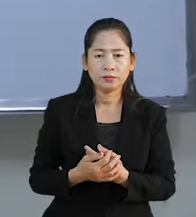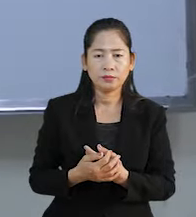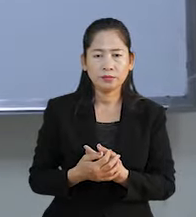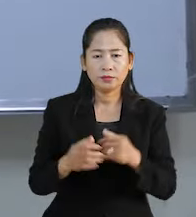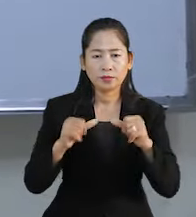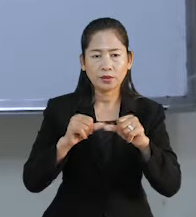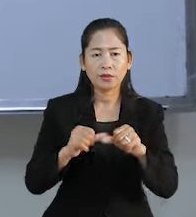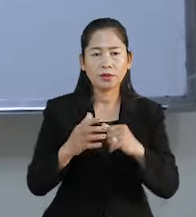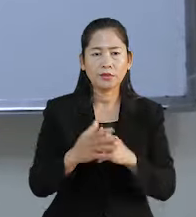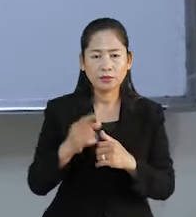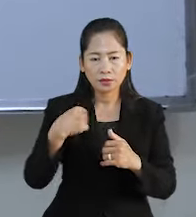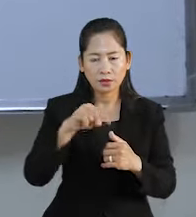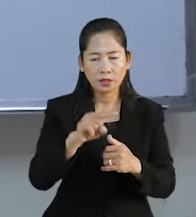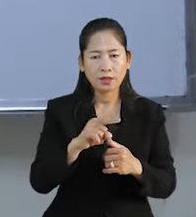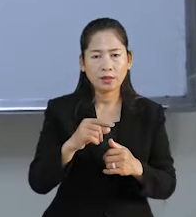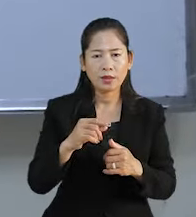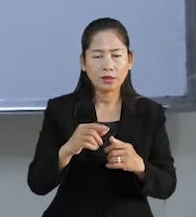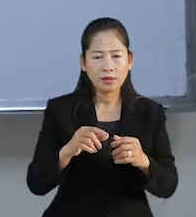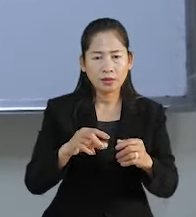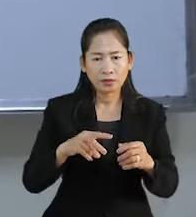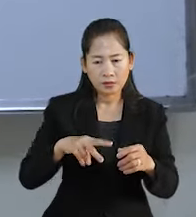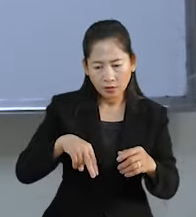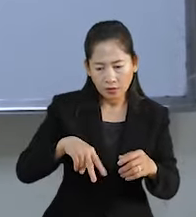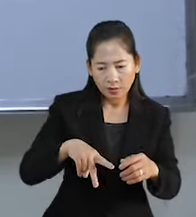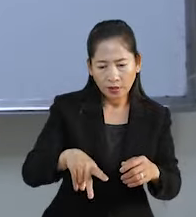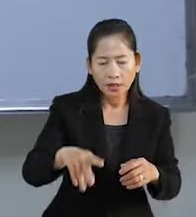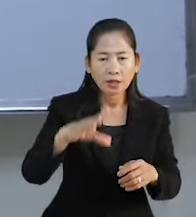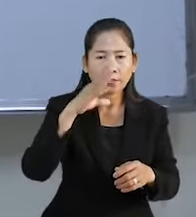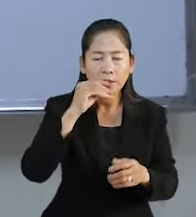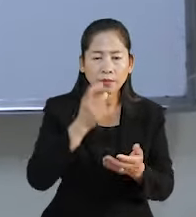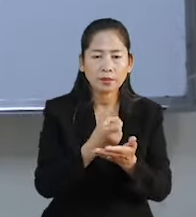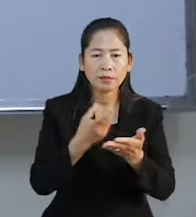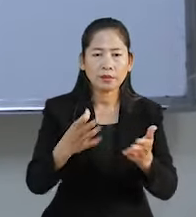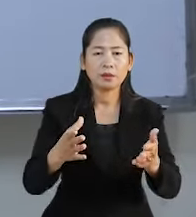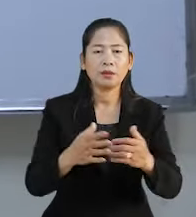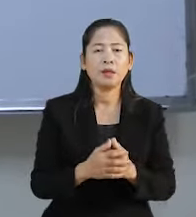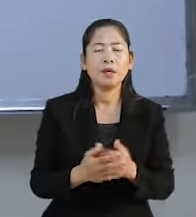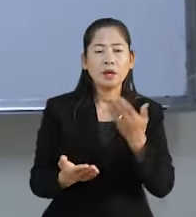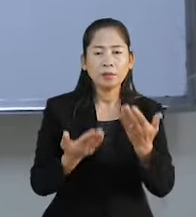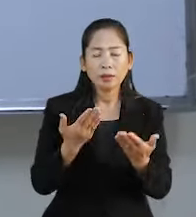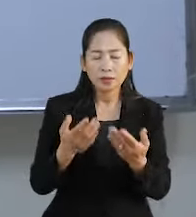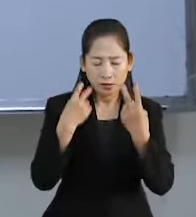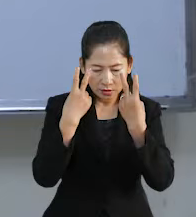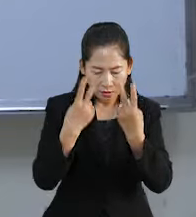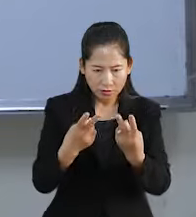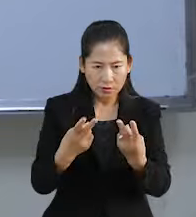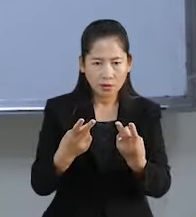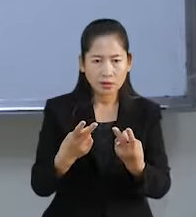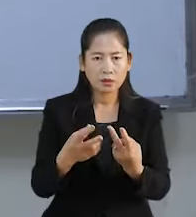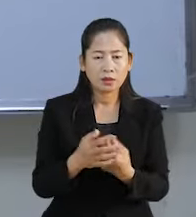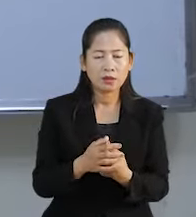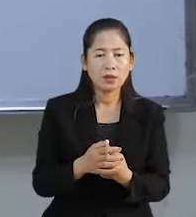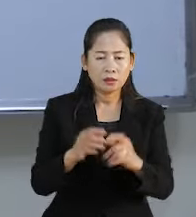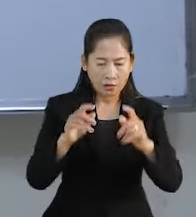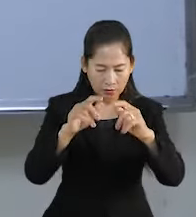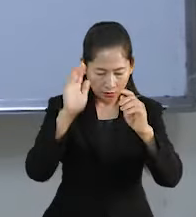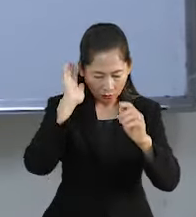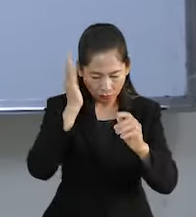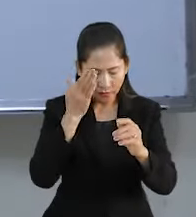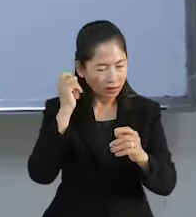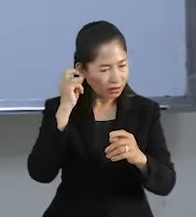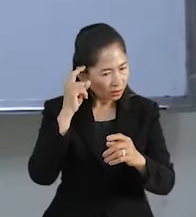បន្តទៀតបើតើគាត់មានដំណើរសម្ដីសម្ដៅដូចម្ដេចអញ្ចឹងបើសិនមកយើងមើលទៅតាមរូបភាពគឺ